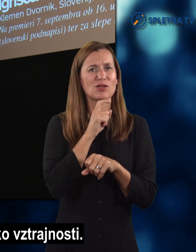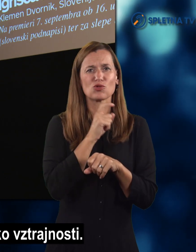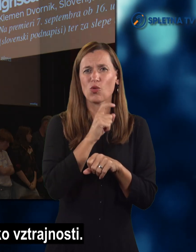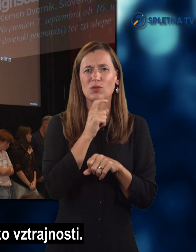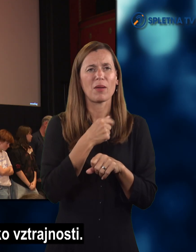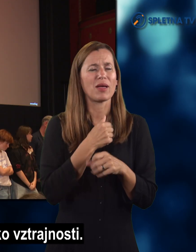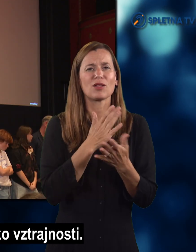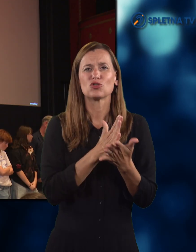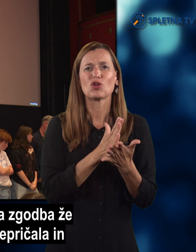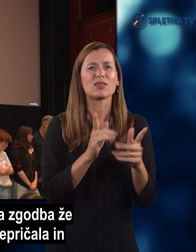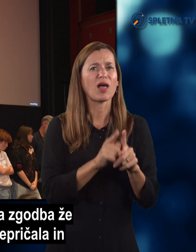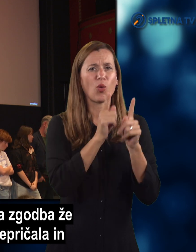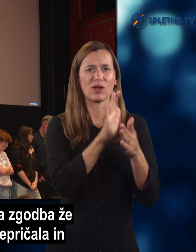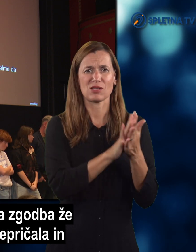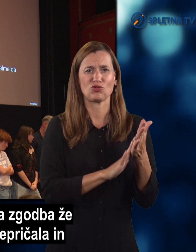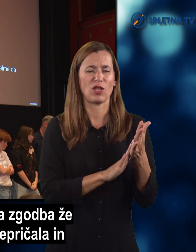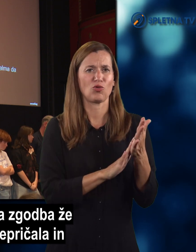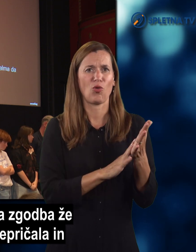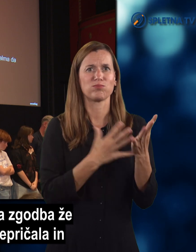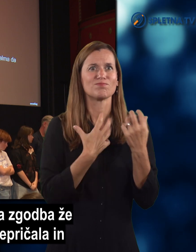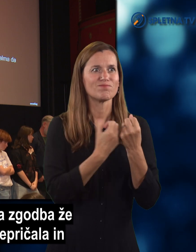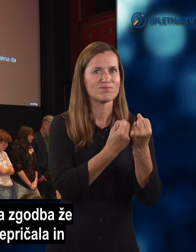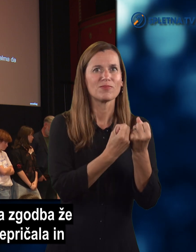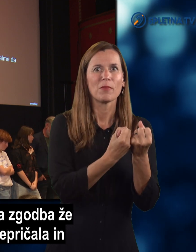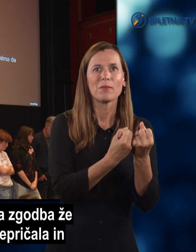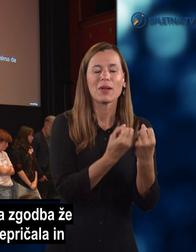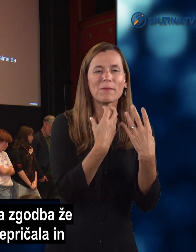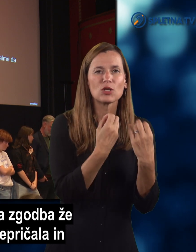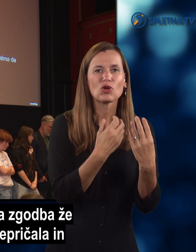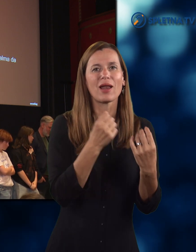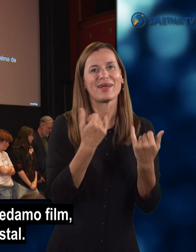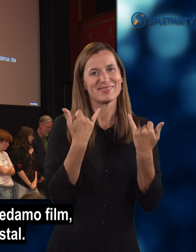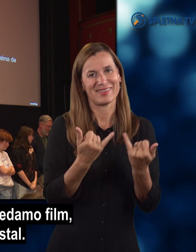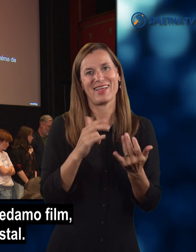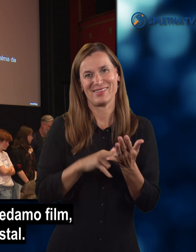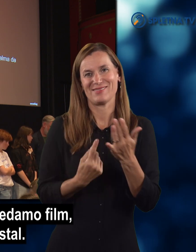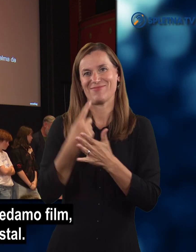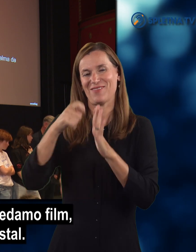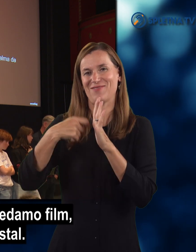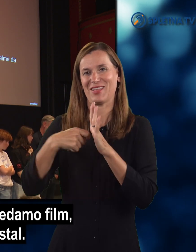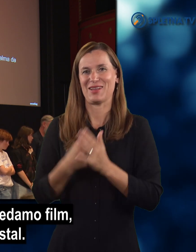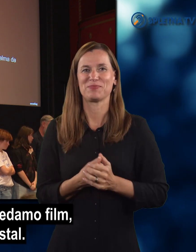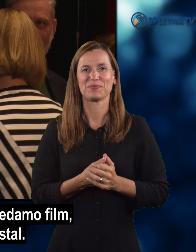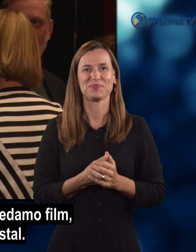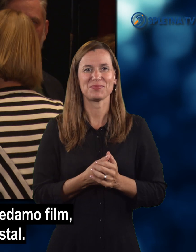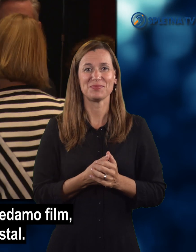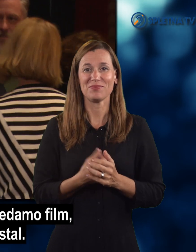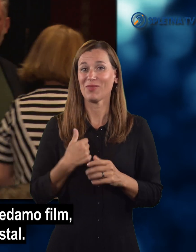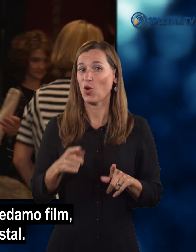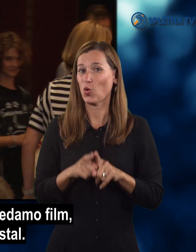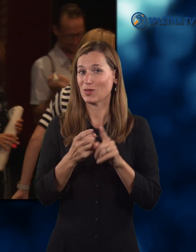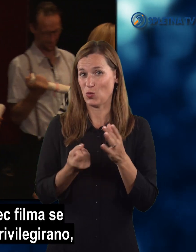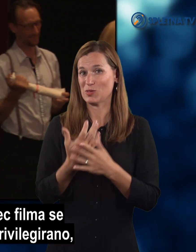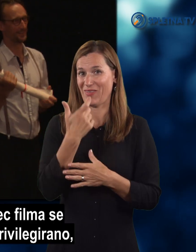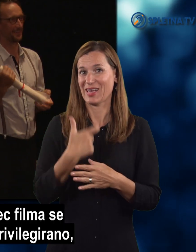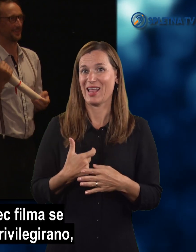vztrajnosti in ta zgodba je mene takrat že zelo v začetku prepričala in danes lahko gledamo film, ki je nastal iz tega.